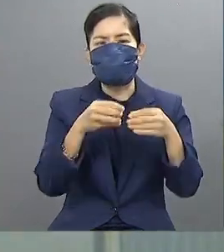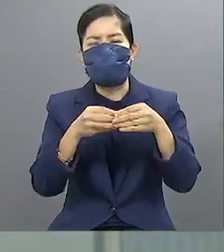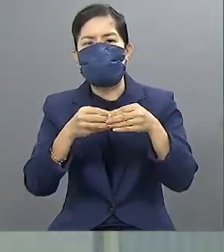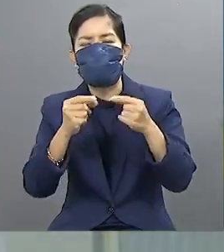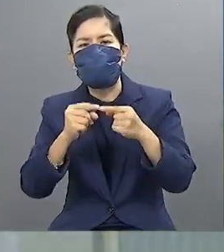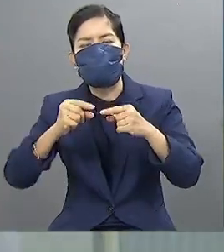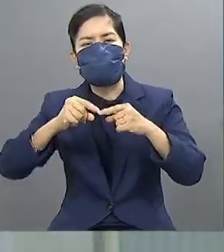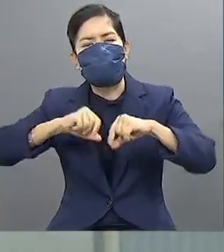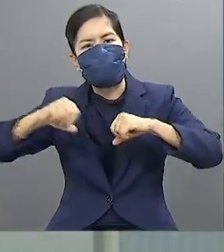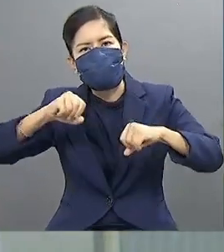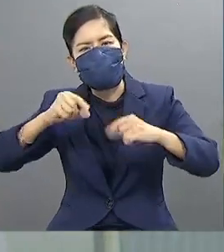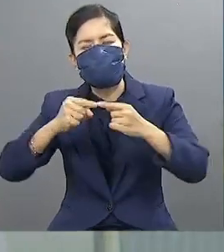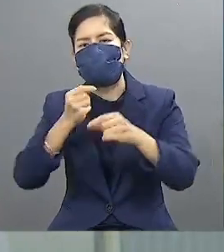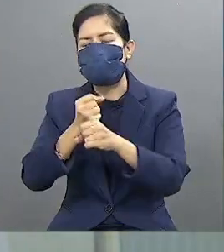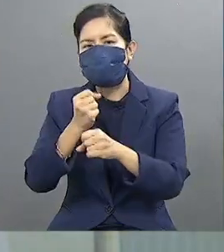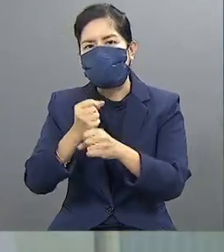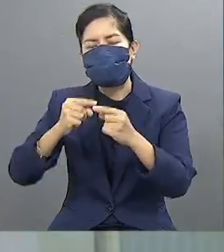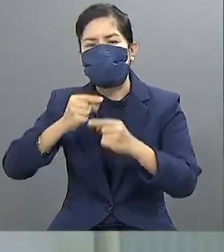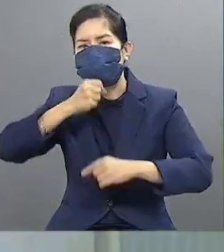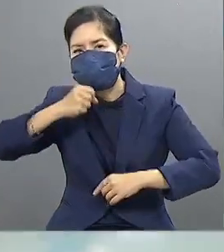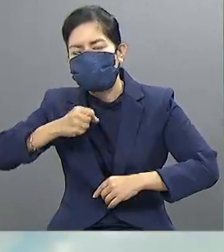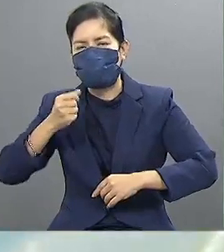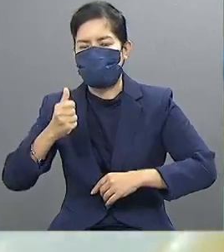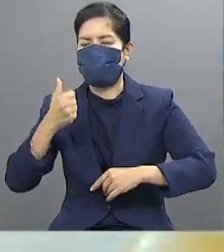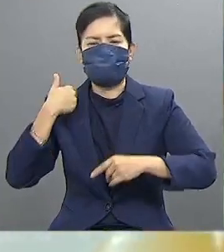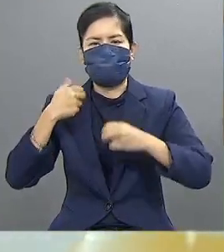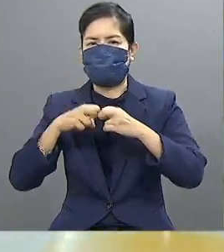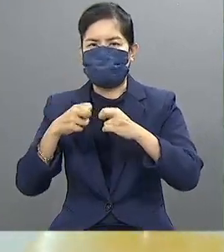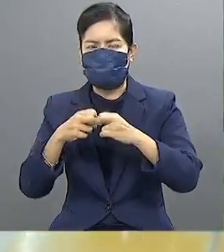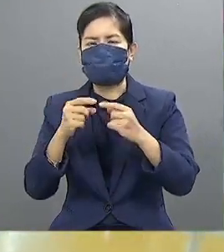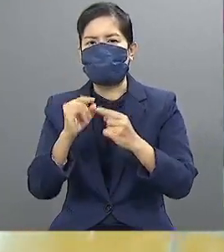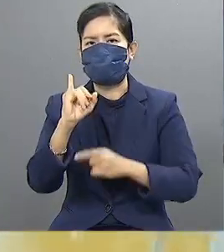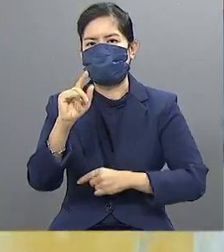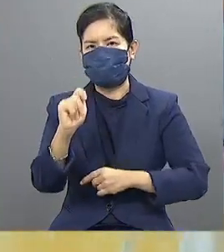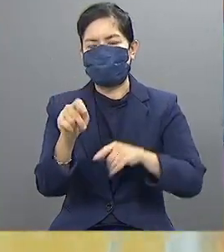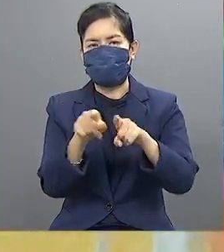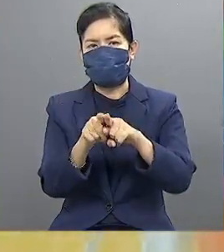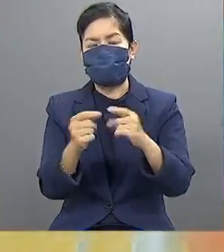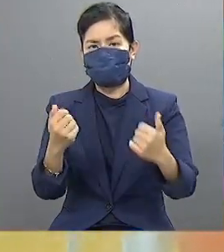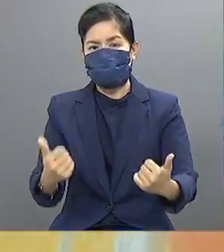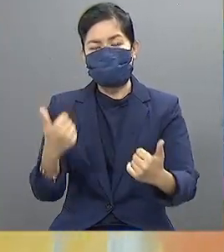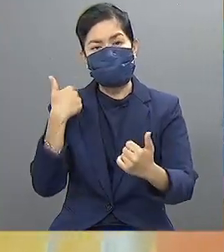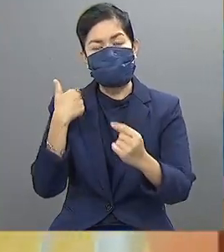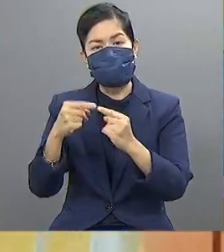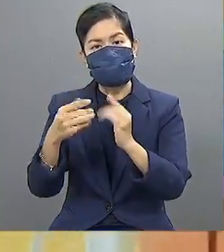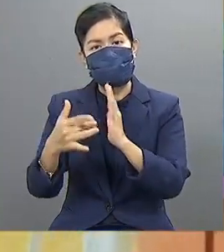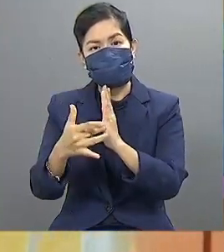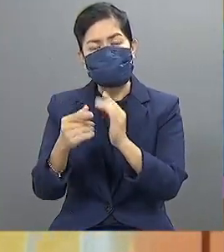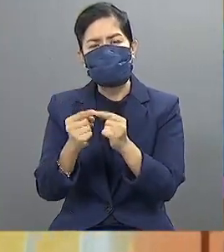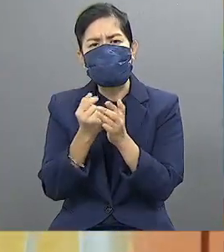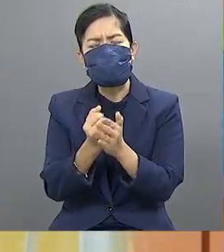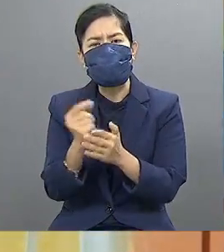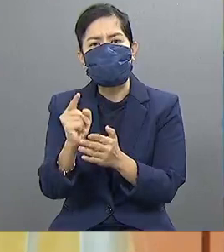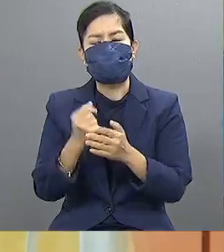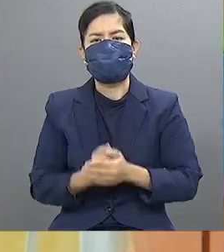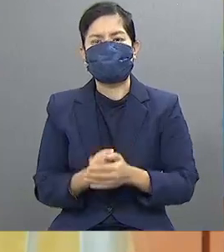คะเห็นบอกว่าตอนนี้มีเทคโนโลยีเข้ามาช่วยในการรักษาด้วยตอนนี้มีเทคโนโลยีอะไรมาเล่าให้ฟังบ้างไหมคะคุณหมอ คือตอนนี้เรื่องของการปลูกถ่ายไตเป็นการรักษ